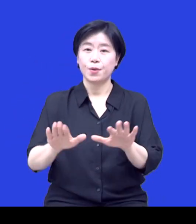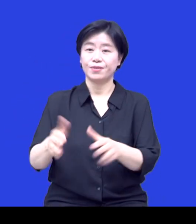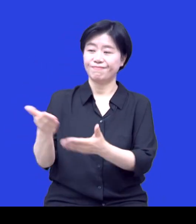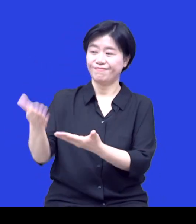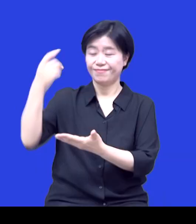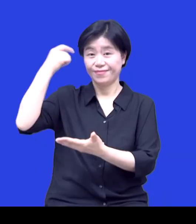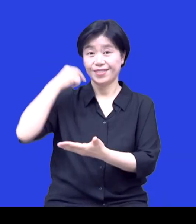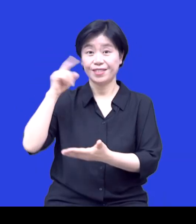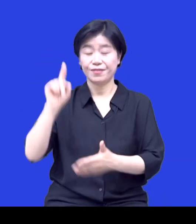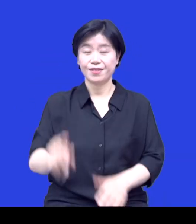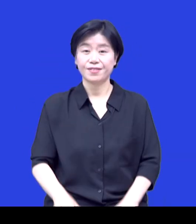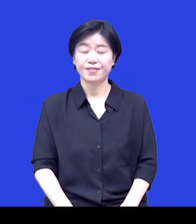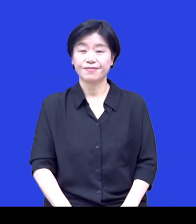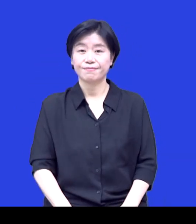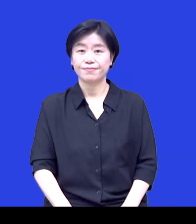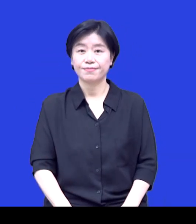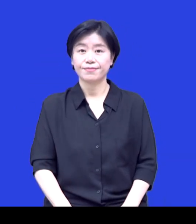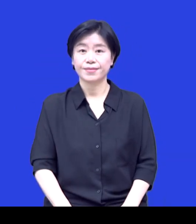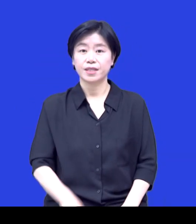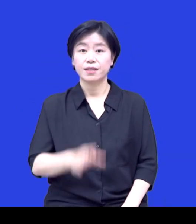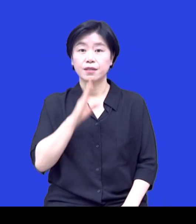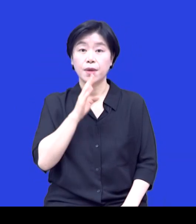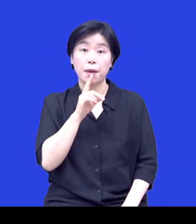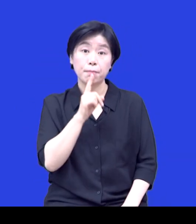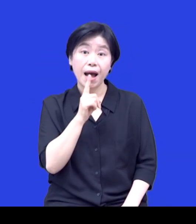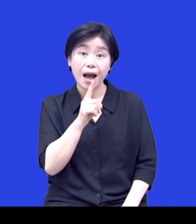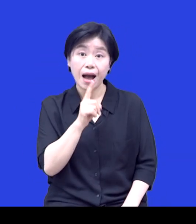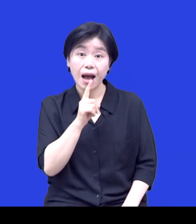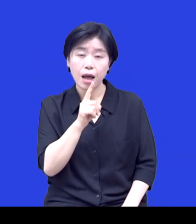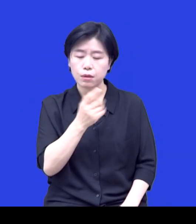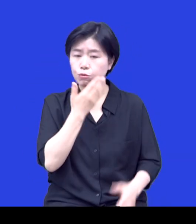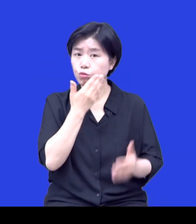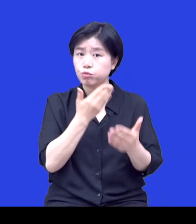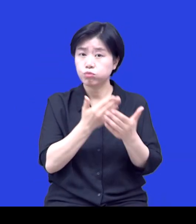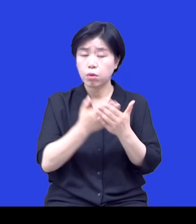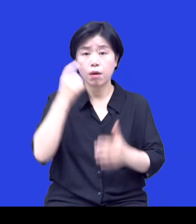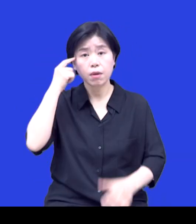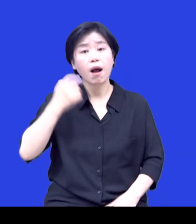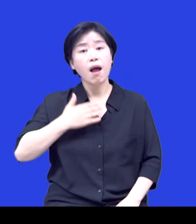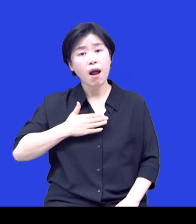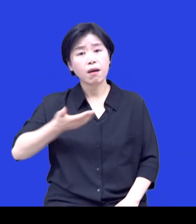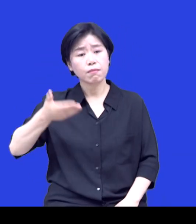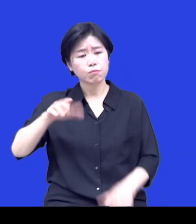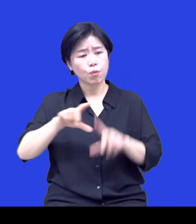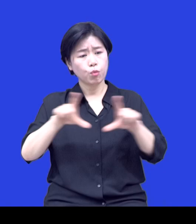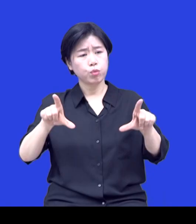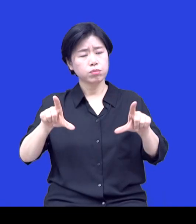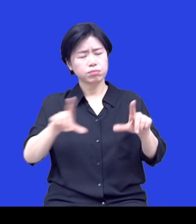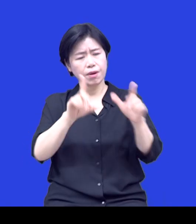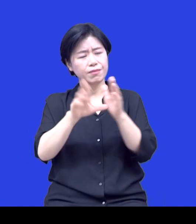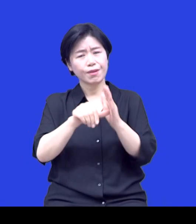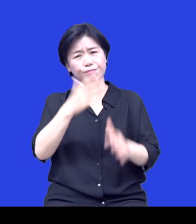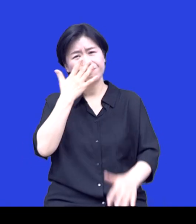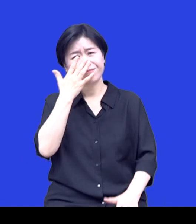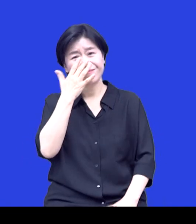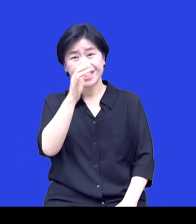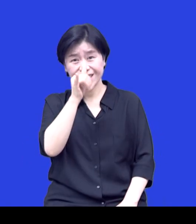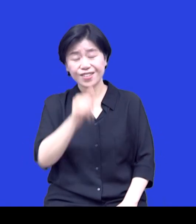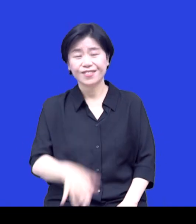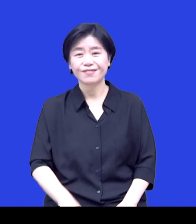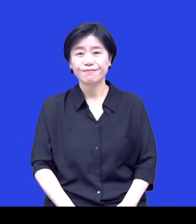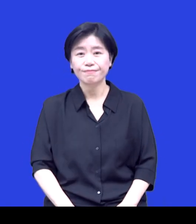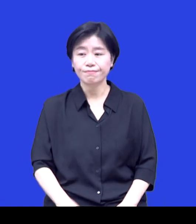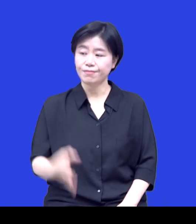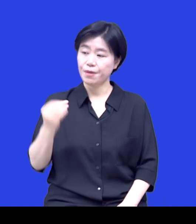네. 세상에 이 말이라는 거에 대해서 네. 중요하다고 생각은 하지만 이렇게 인지를 잘 못하고 살았던 것 같은데 네. 제가 이제